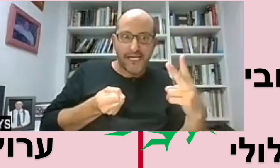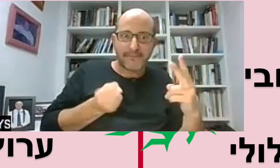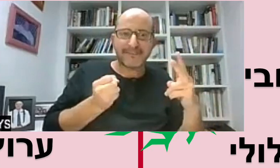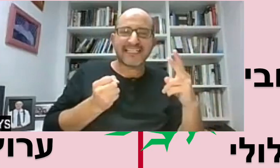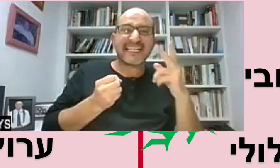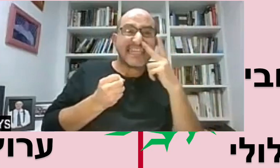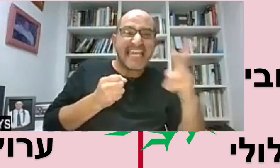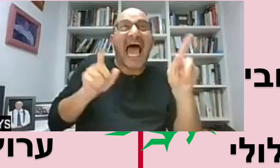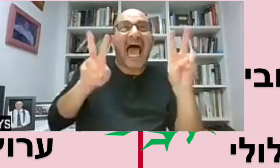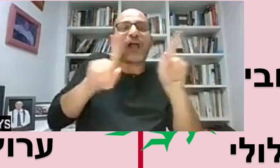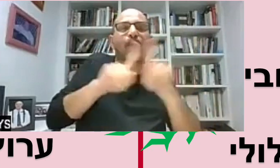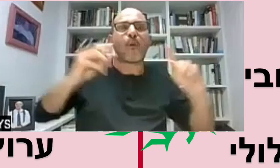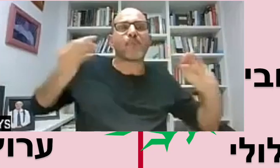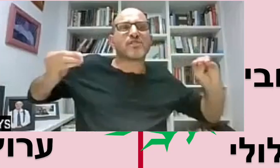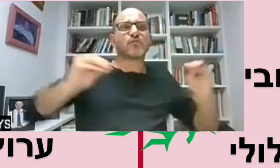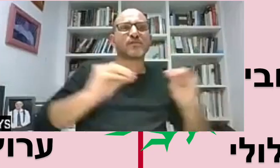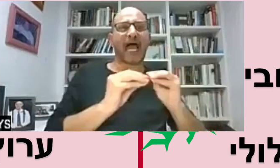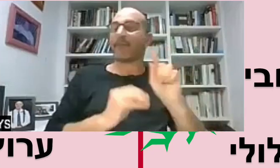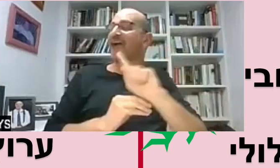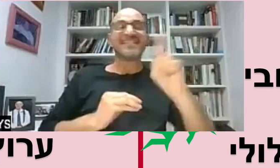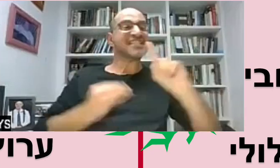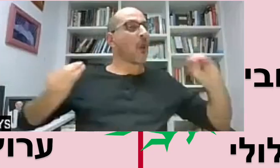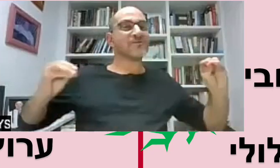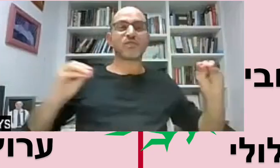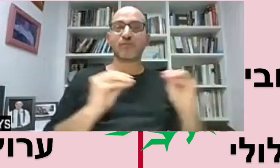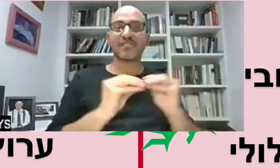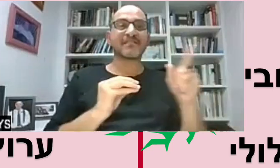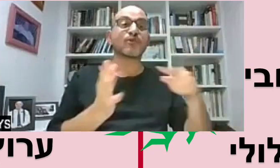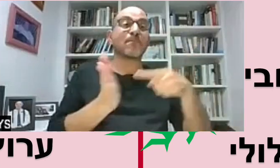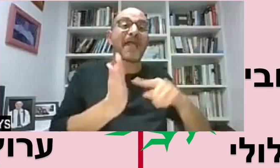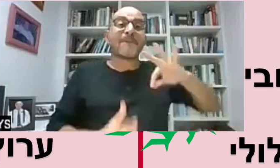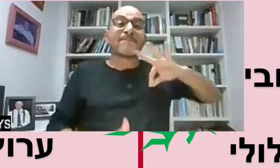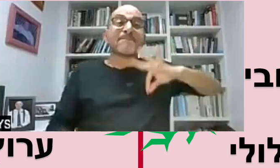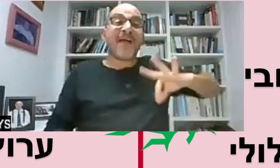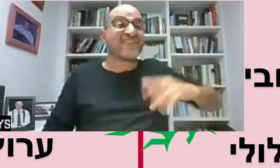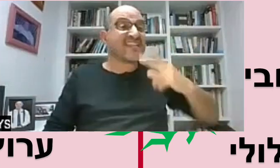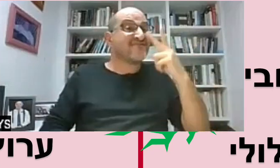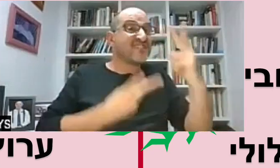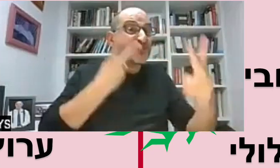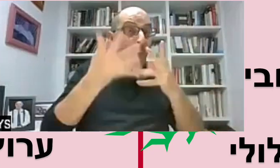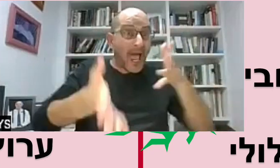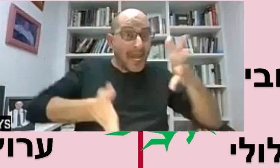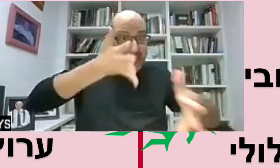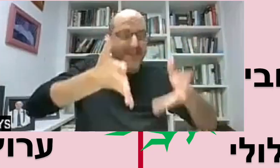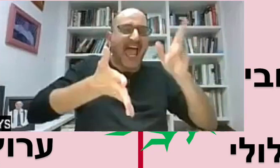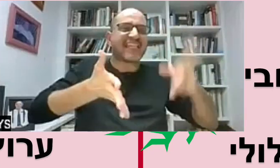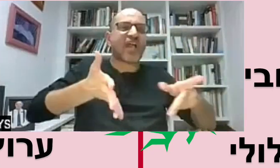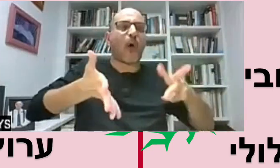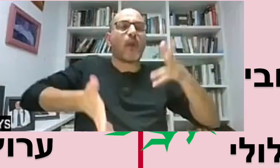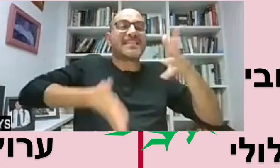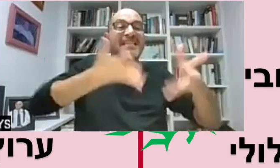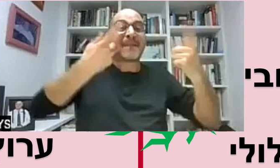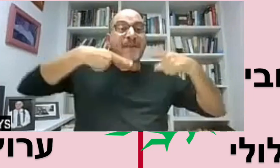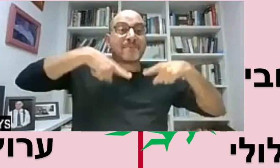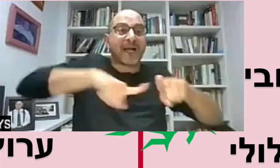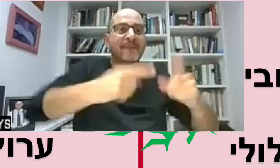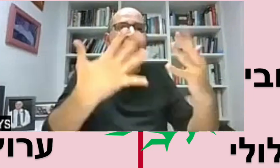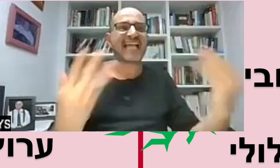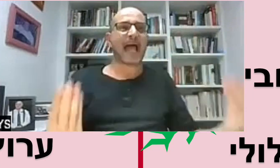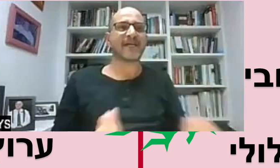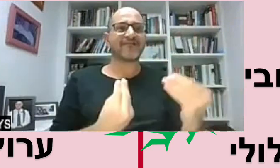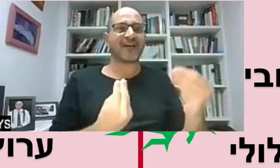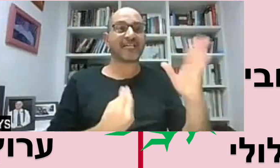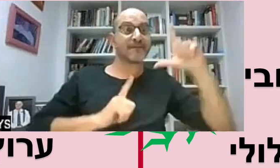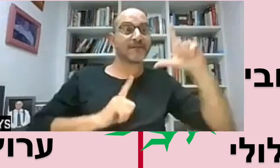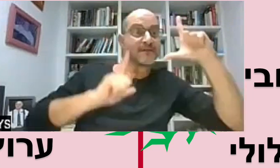הבנתם? זה נראה כאילו מצומצם מאוד, אבל זה לא מצומצם, זה פשוט מאפיינים ויזואליים בשפת הסימנים, אתה יכול לסמן